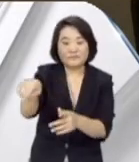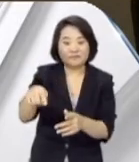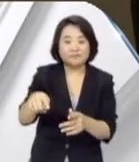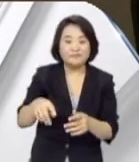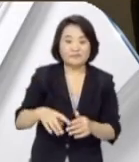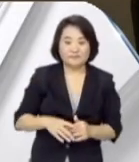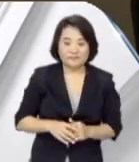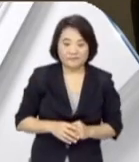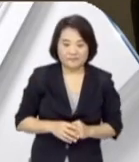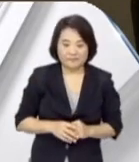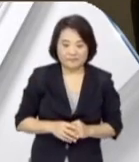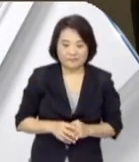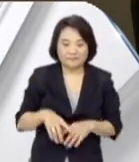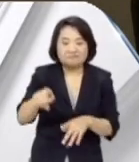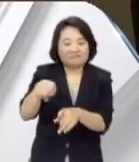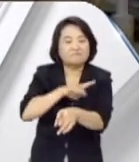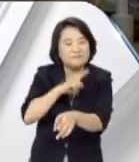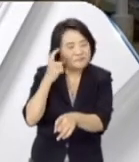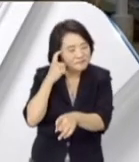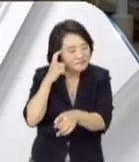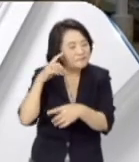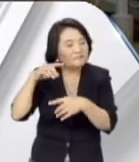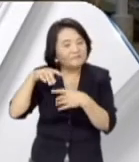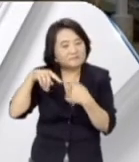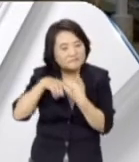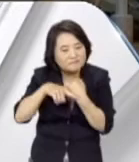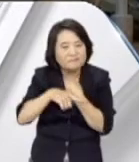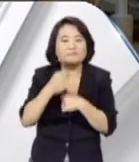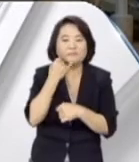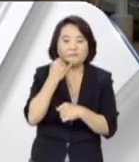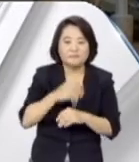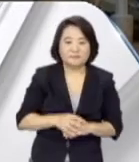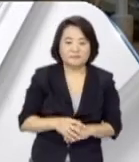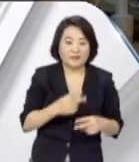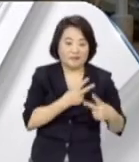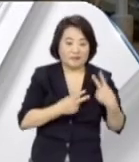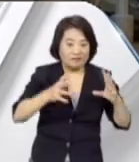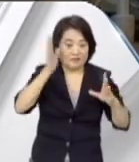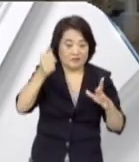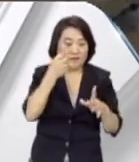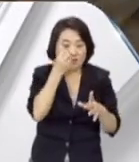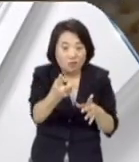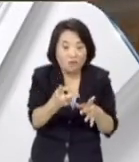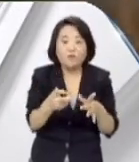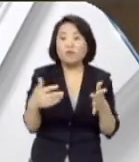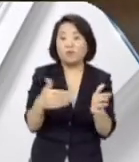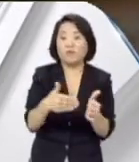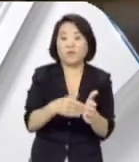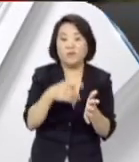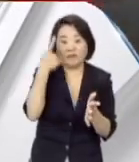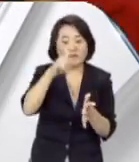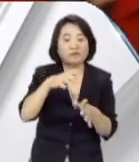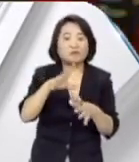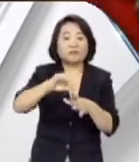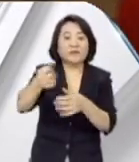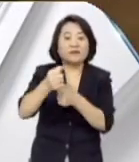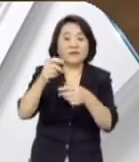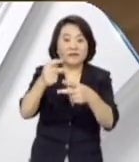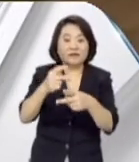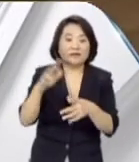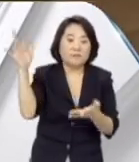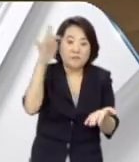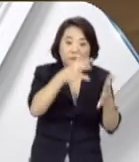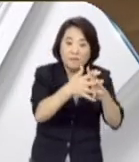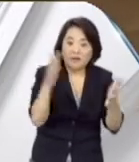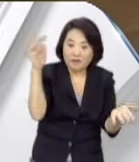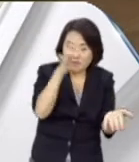中国大陆可以仔细的去体会 蔡英文出访的行程就到呀，听讲你伊要离开巴拉圭，高机